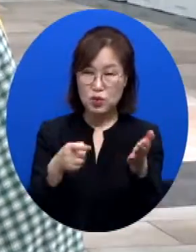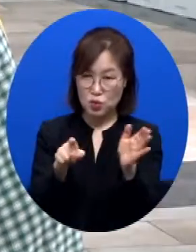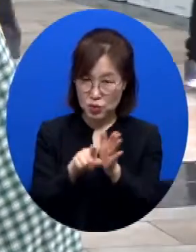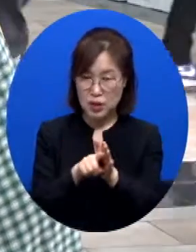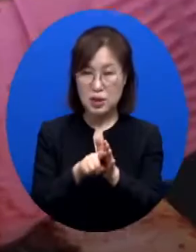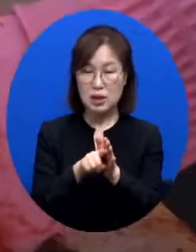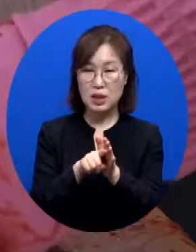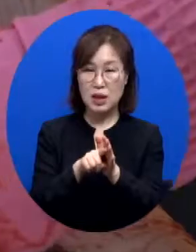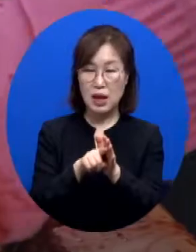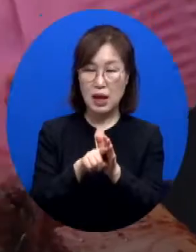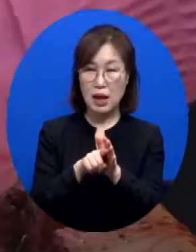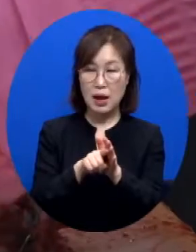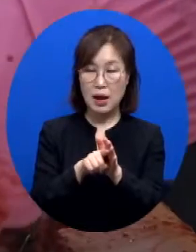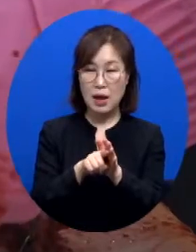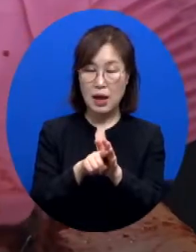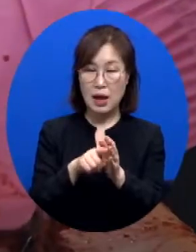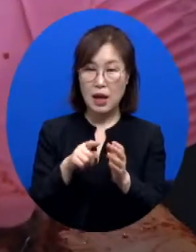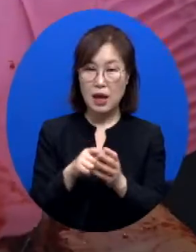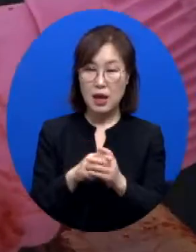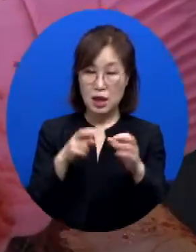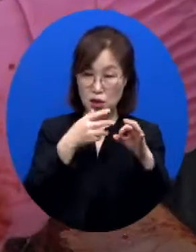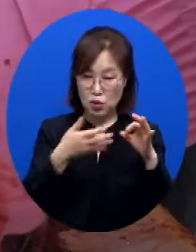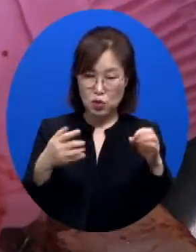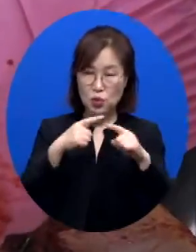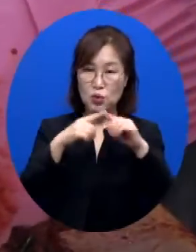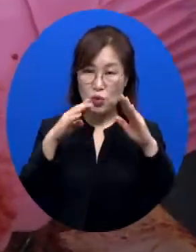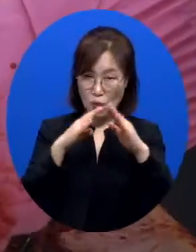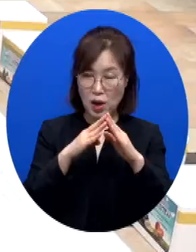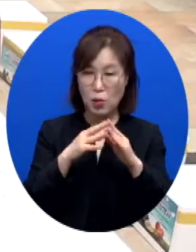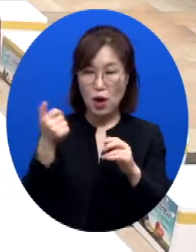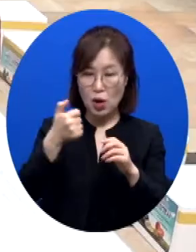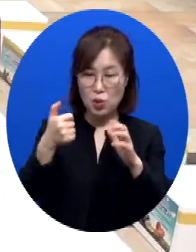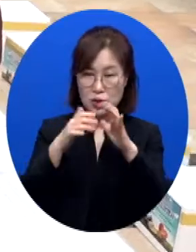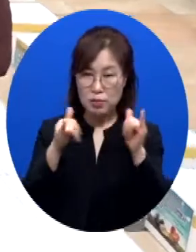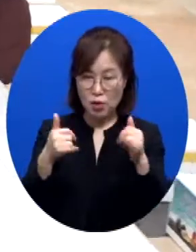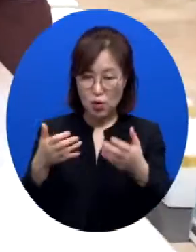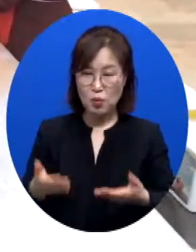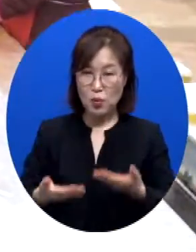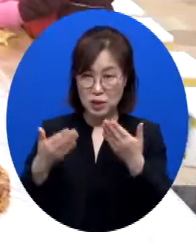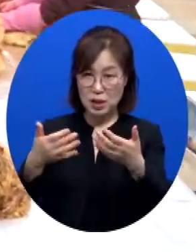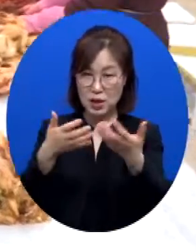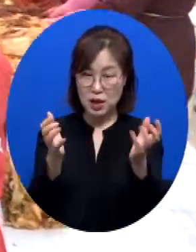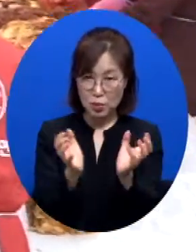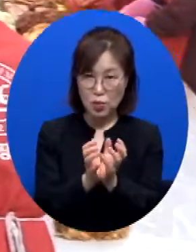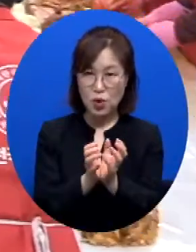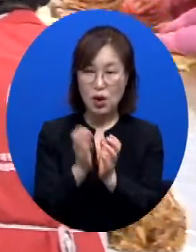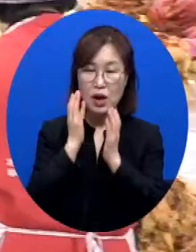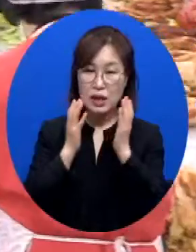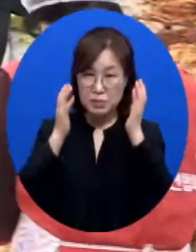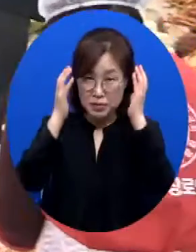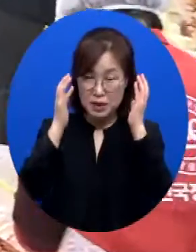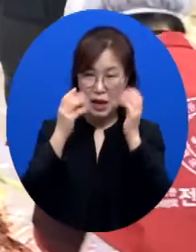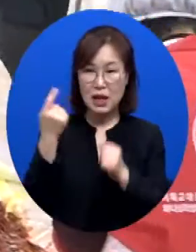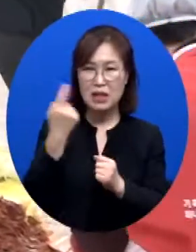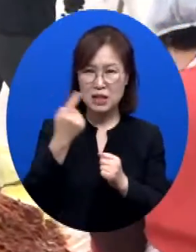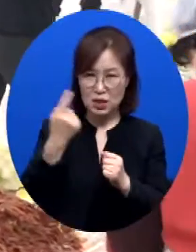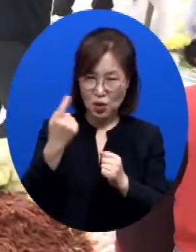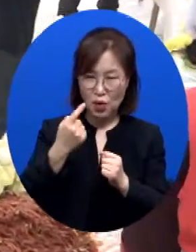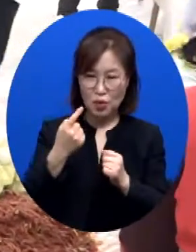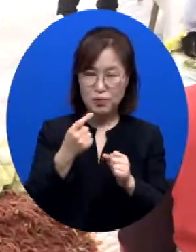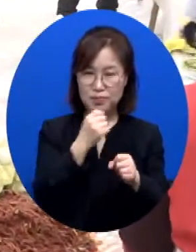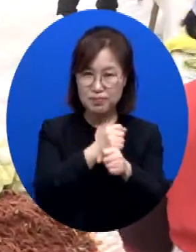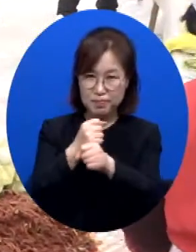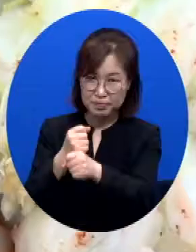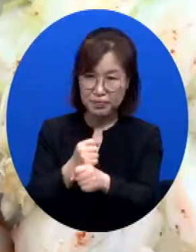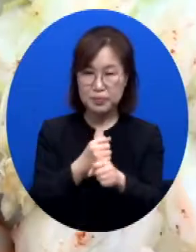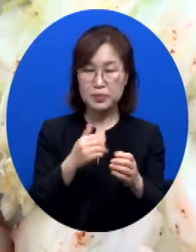마포 2대 교구와 칼 국민 등 50여명의 봉사자들이 참가에 김장김치 천 포기를 담갔습니다